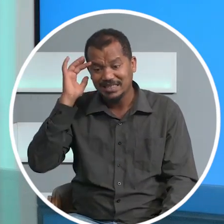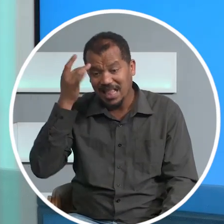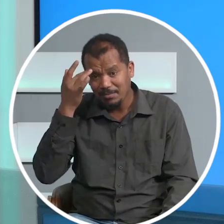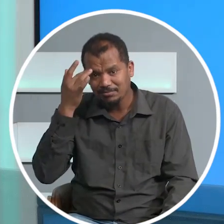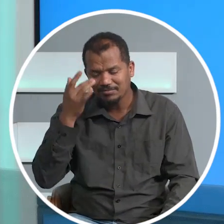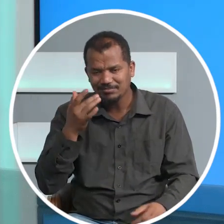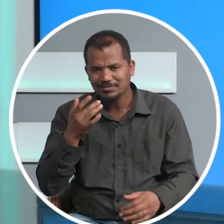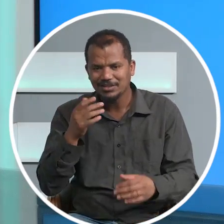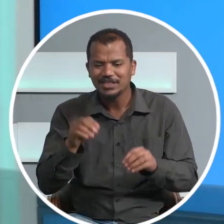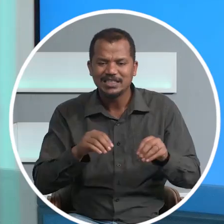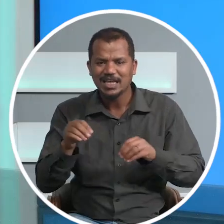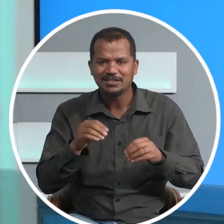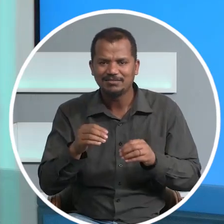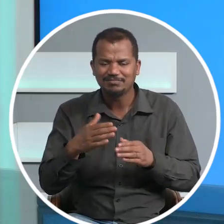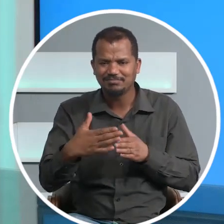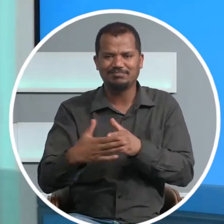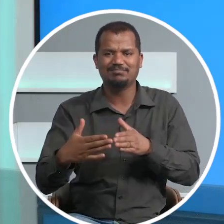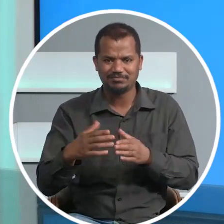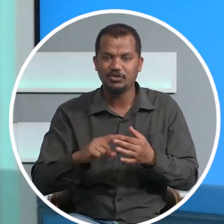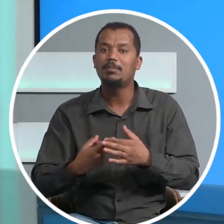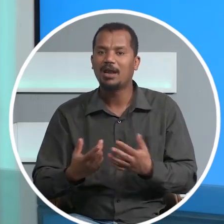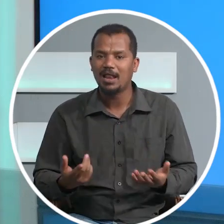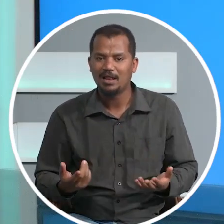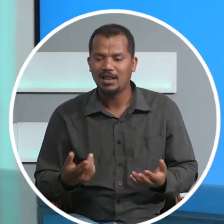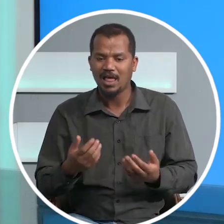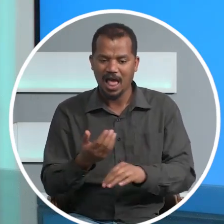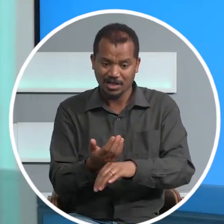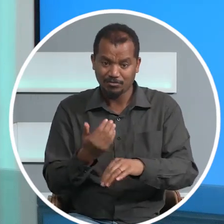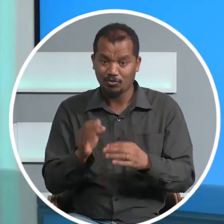ሊሚት ያደርገዋል አለ እንቅስቃሴውን። ነገር ግን አስቀድሞ